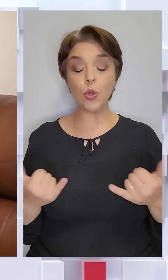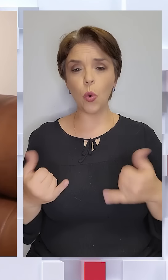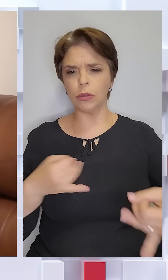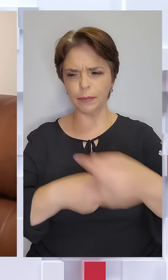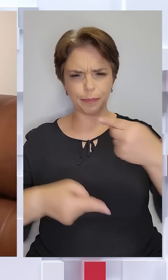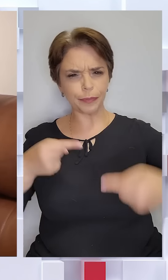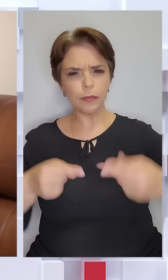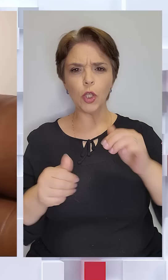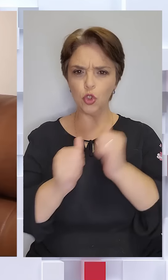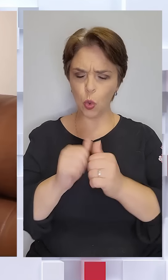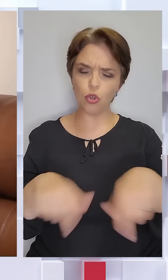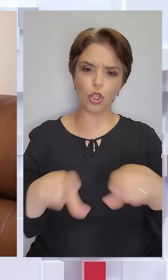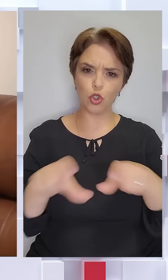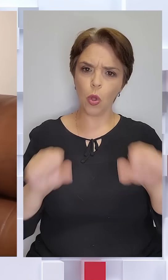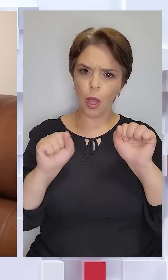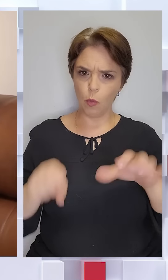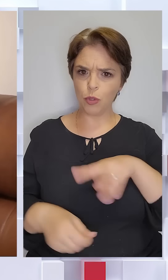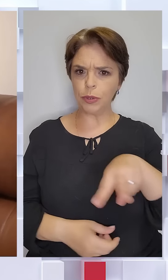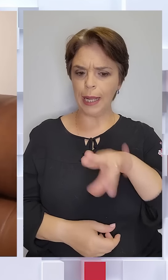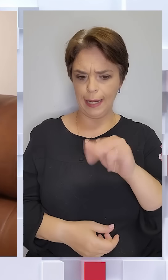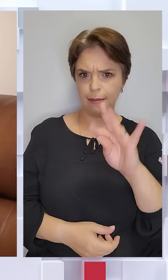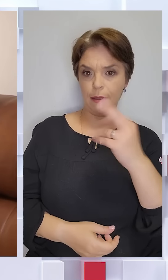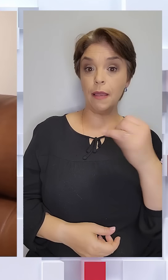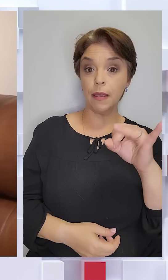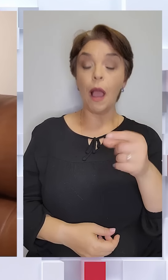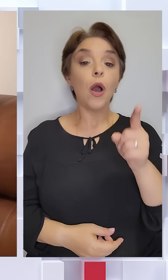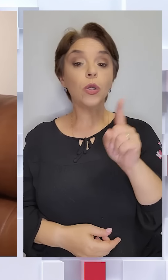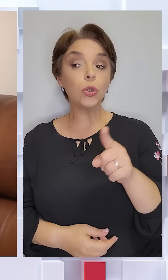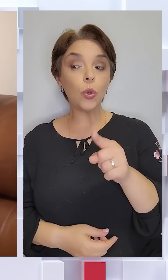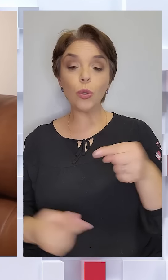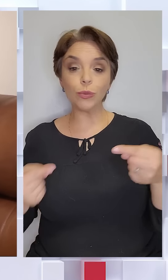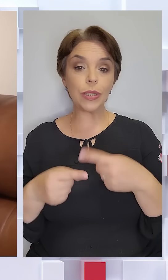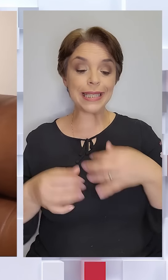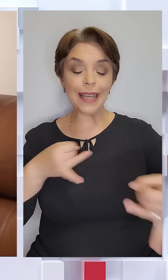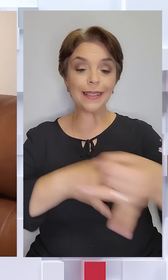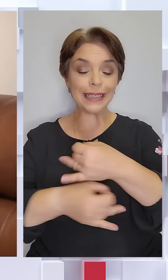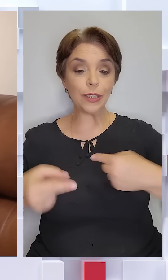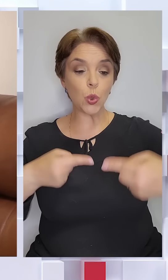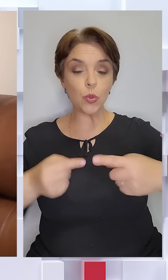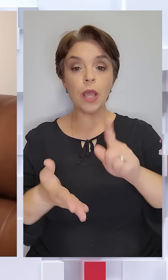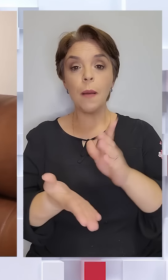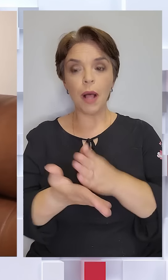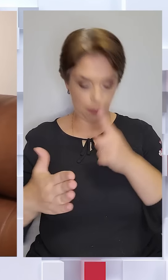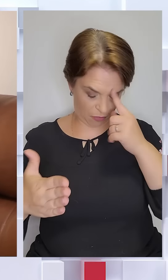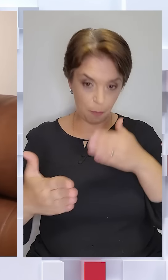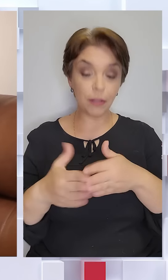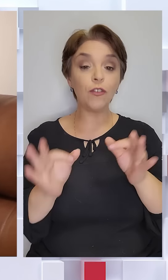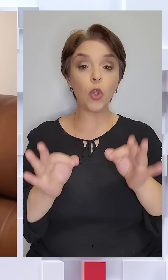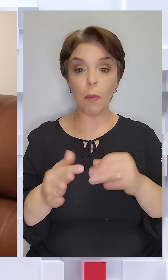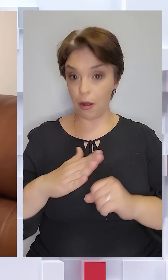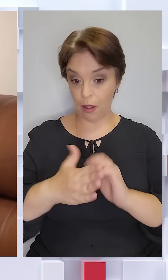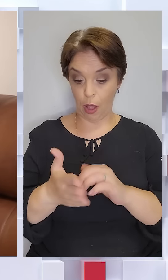точиться дискусія, чи кожна школа може бути ліцеєм, то апріорі ця дискусія мала би впертися в